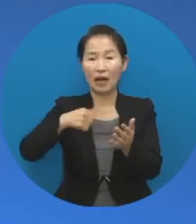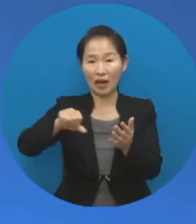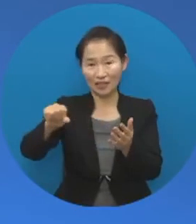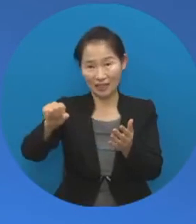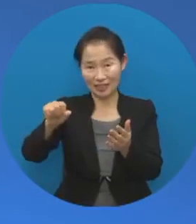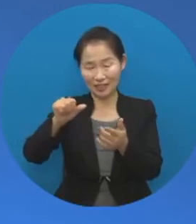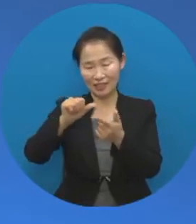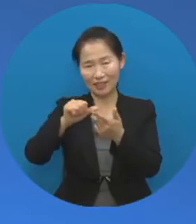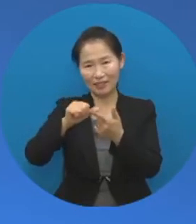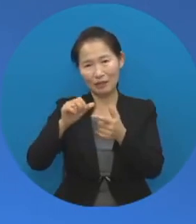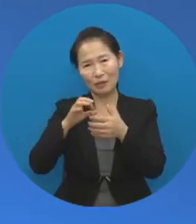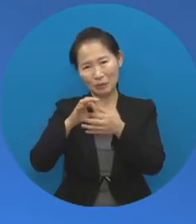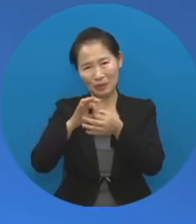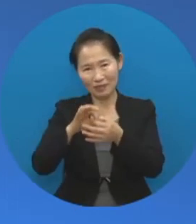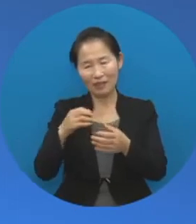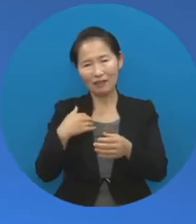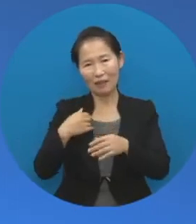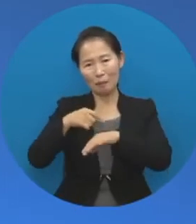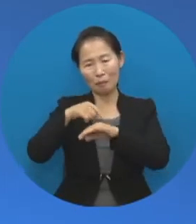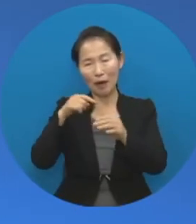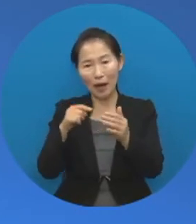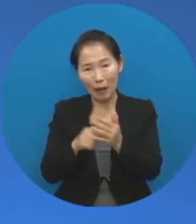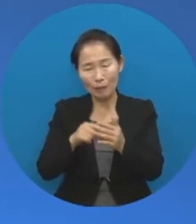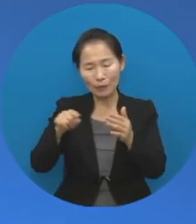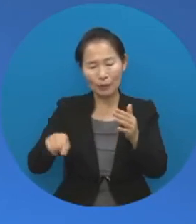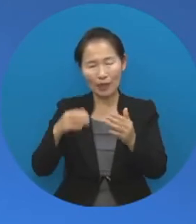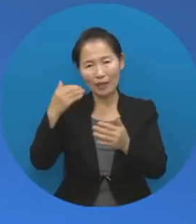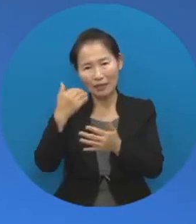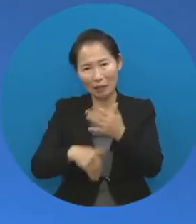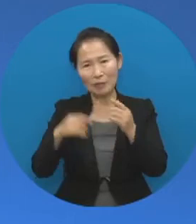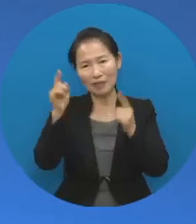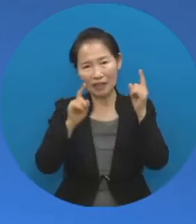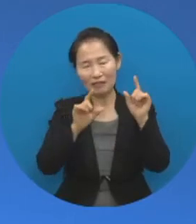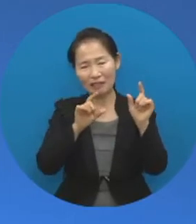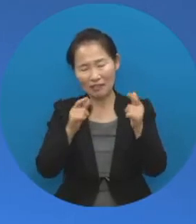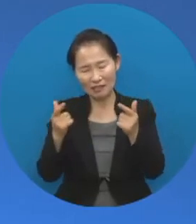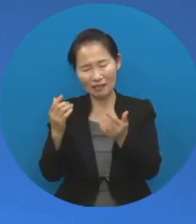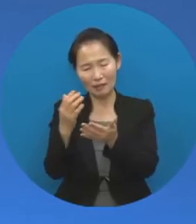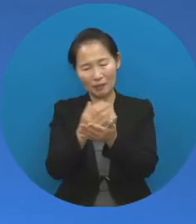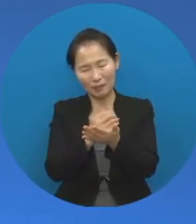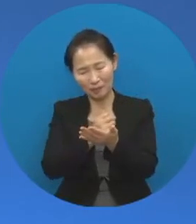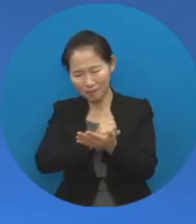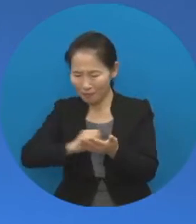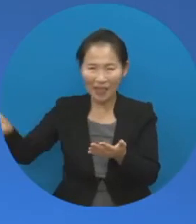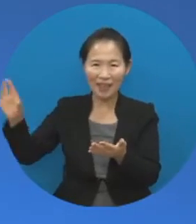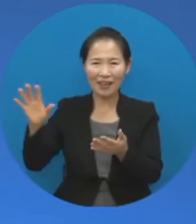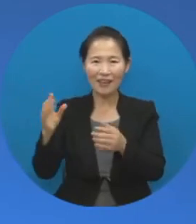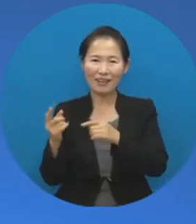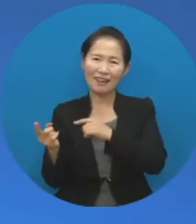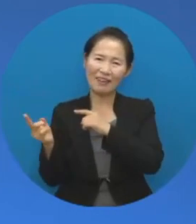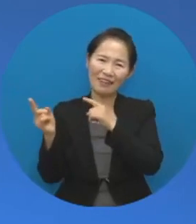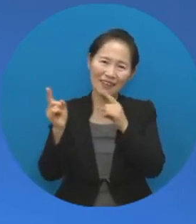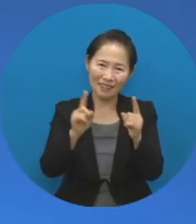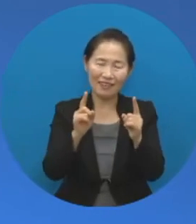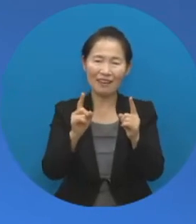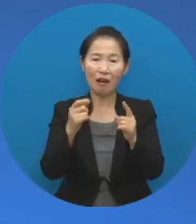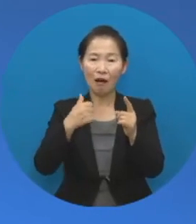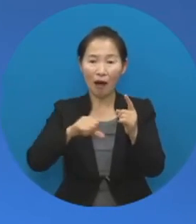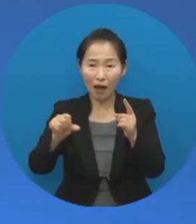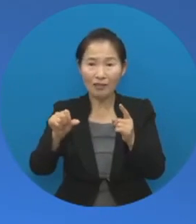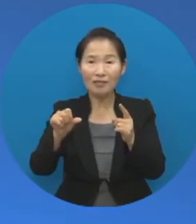제 마음에 아직 남아있는 그 상처들을 치유하시면서 제가 지금 많이 회복됐거든요. 아이들을